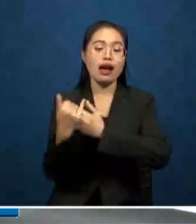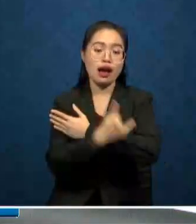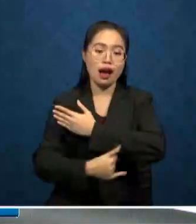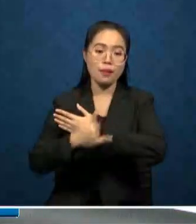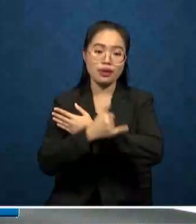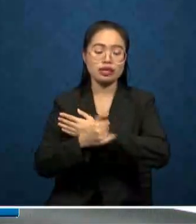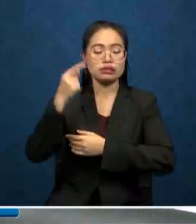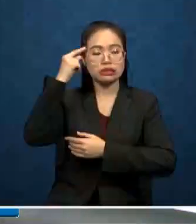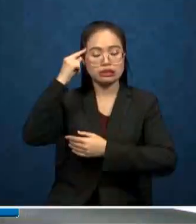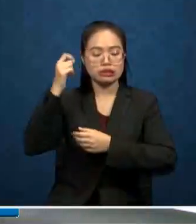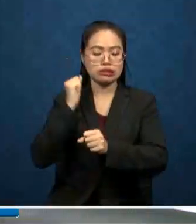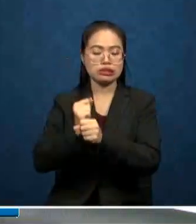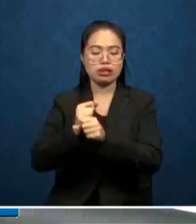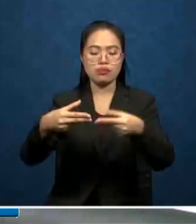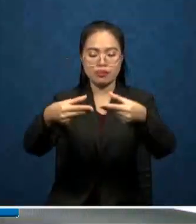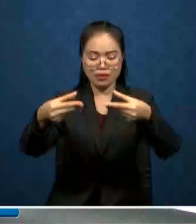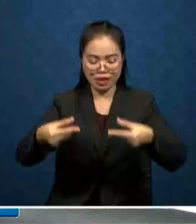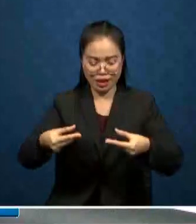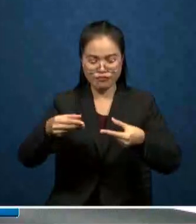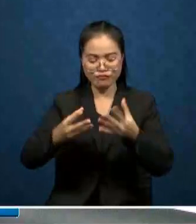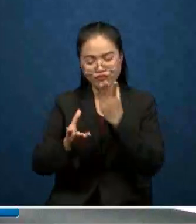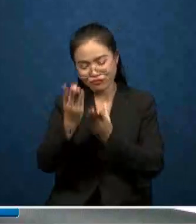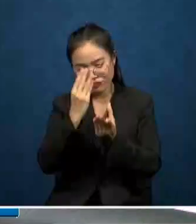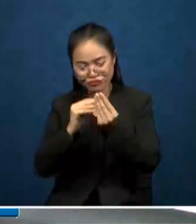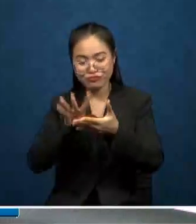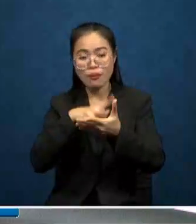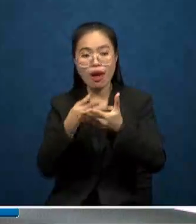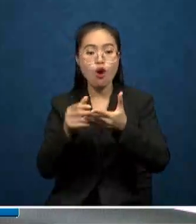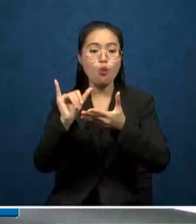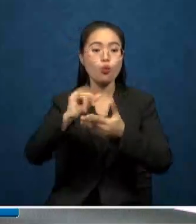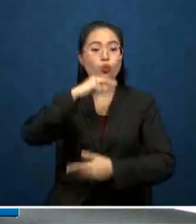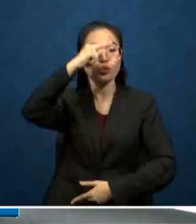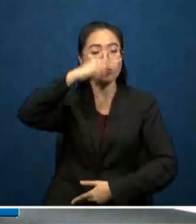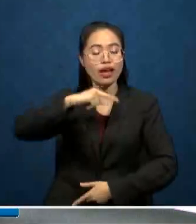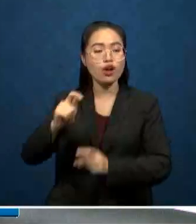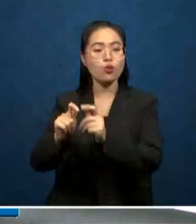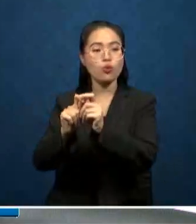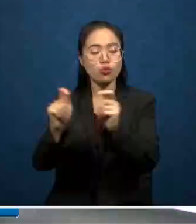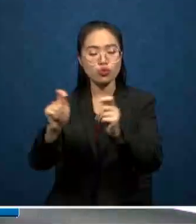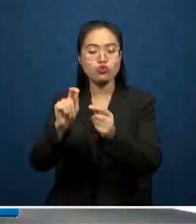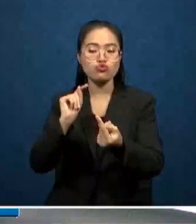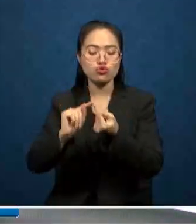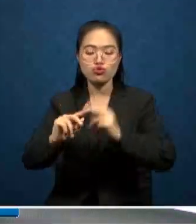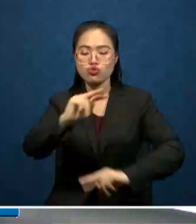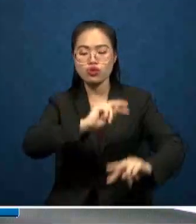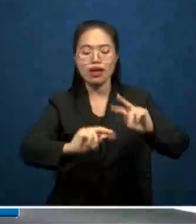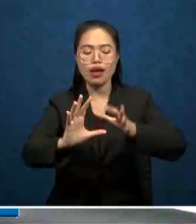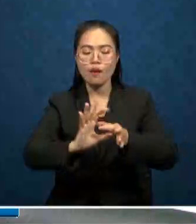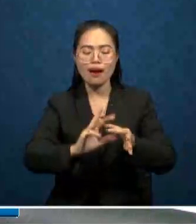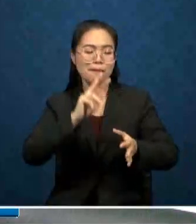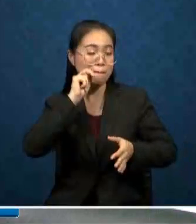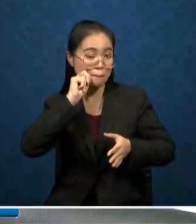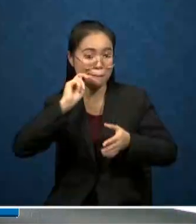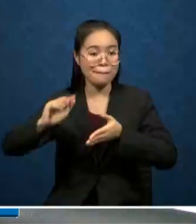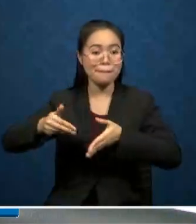พิจารณาศึกษารายงานเรื่องยุทธศาสตร์ของไทยในอนุภูมิภาคลุ่มน้ำโขงนะคะเอ่อ